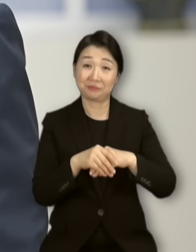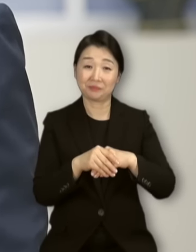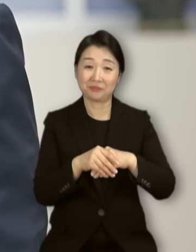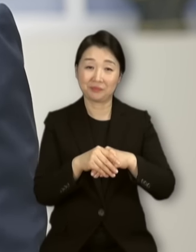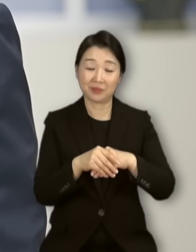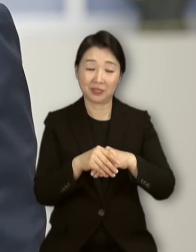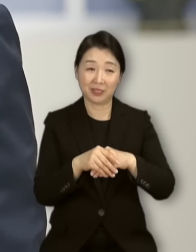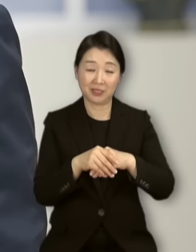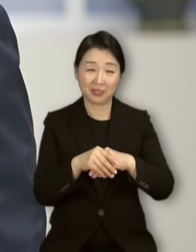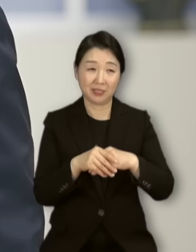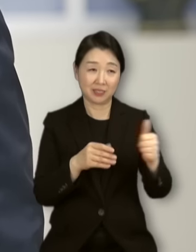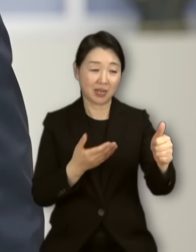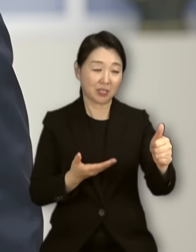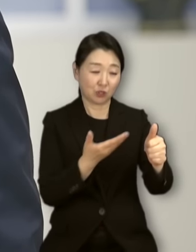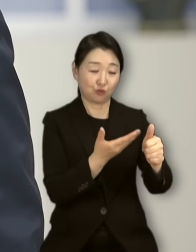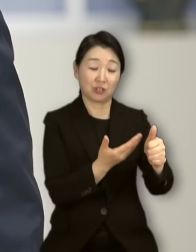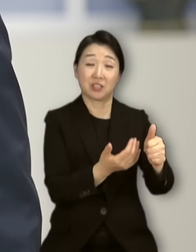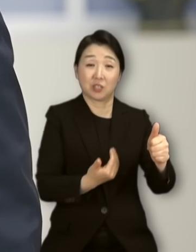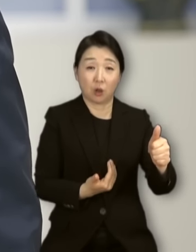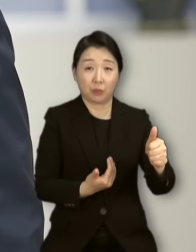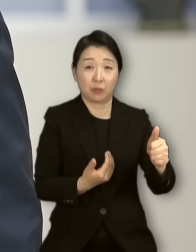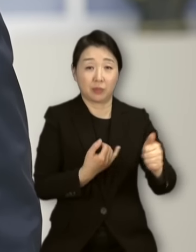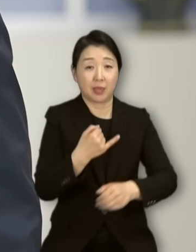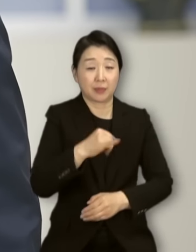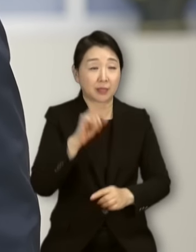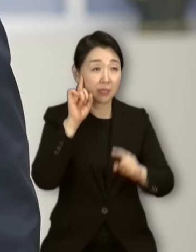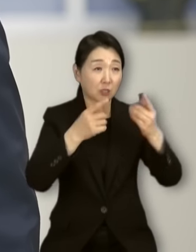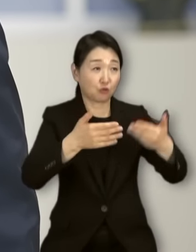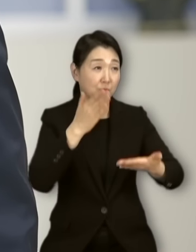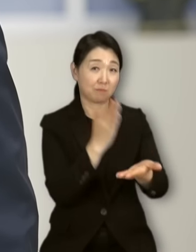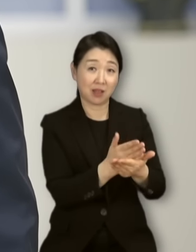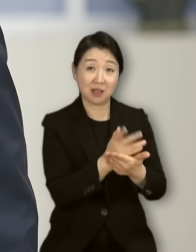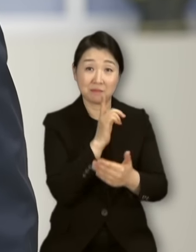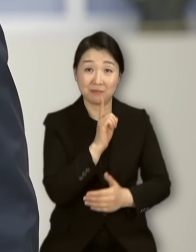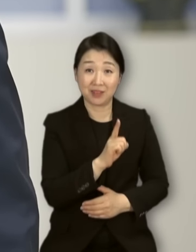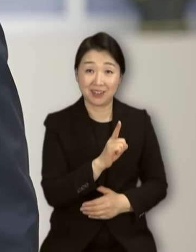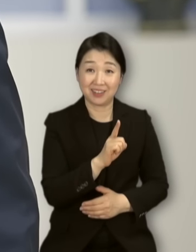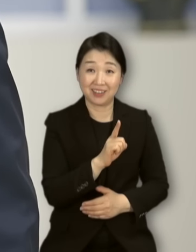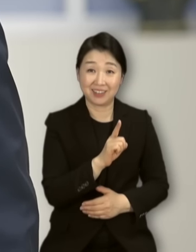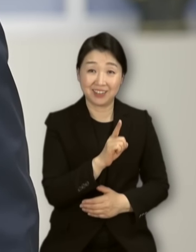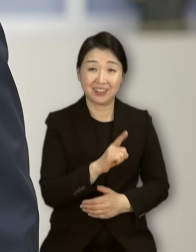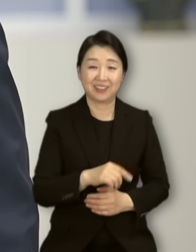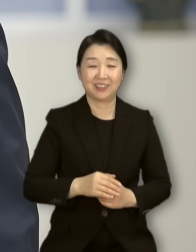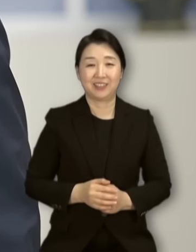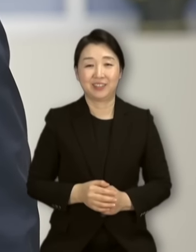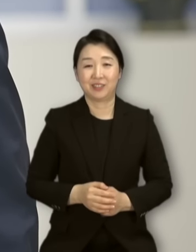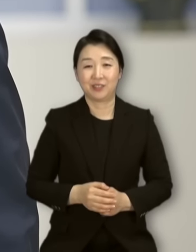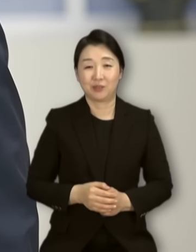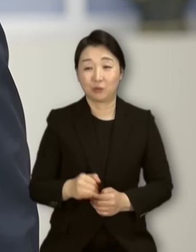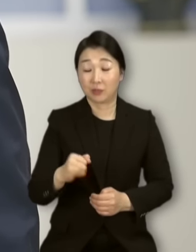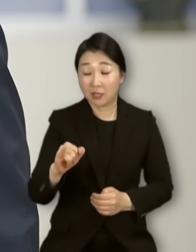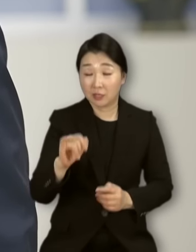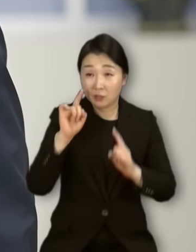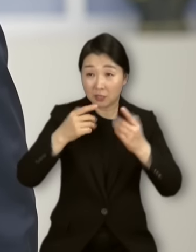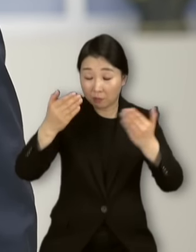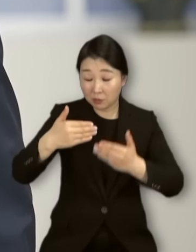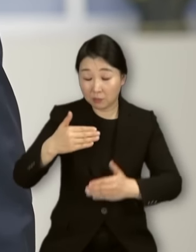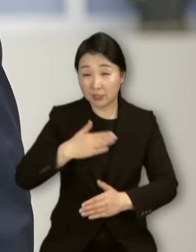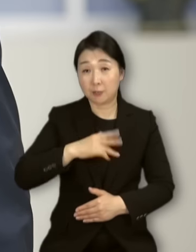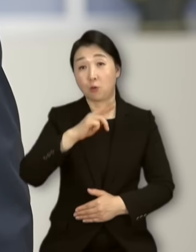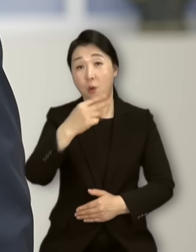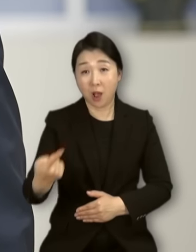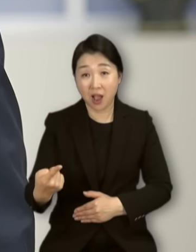잡고 신랑한테 주기 전에 절대 내 딸한테 상처 주지 말라고 어 그리고 딸한테 너 상처받으면